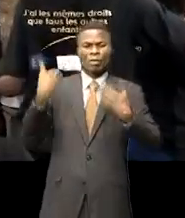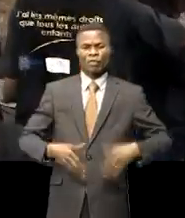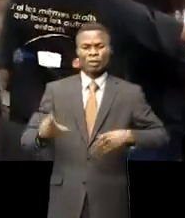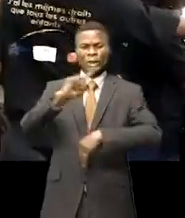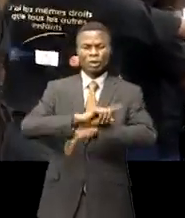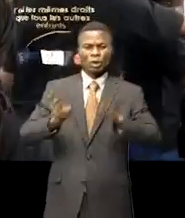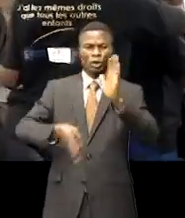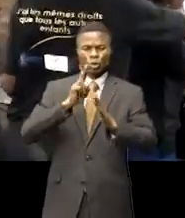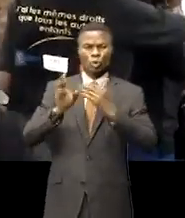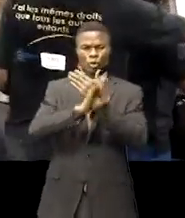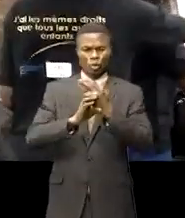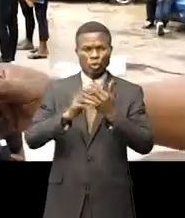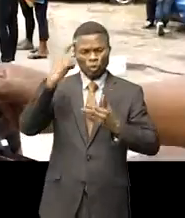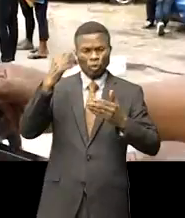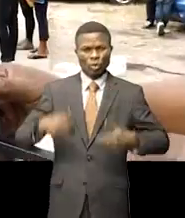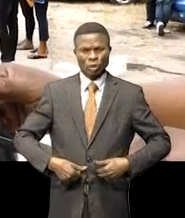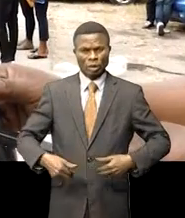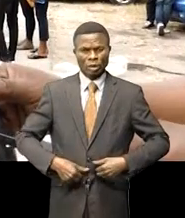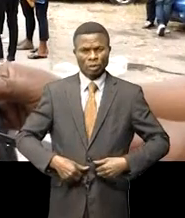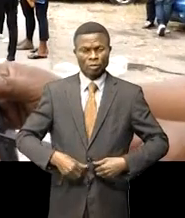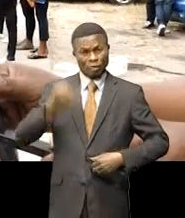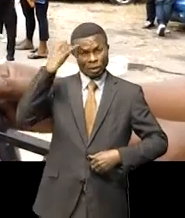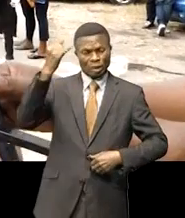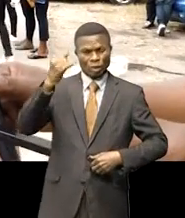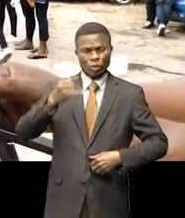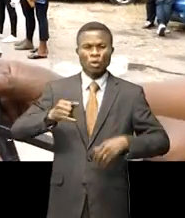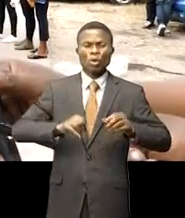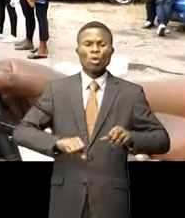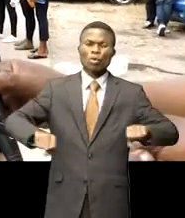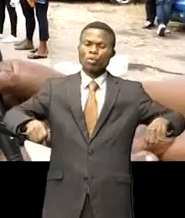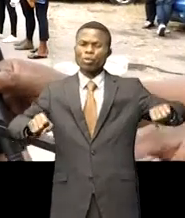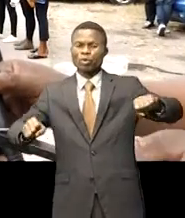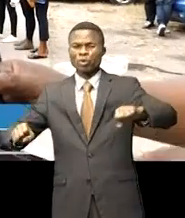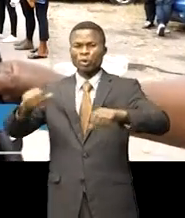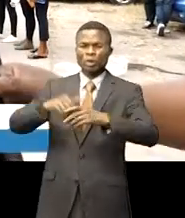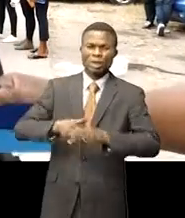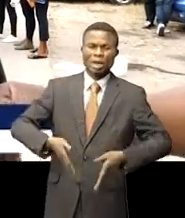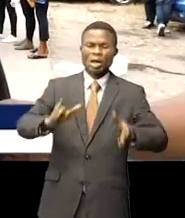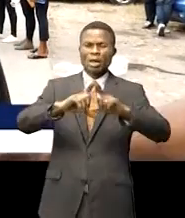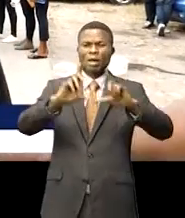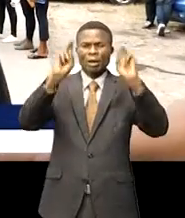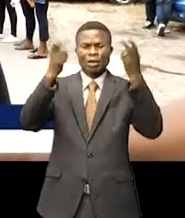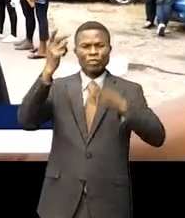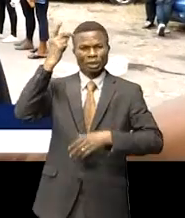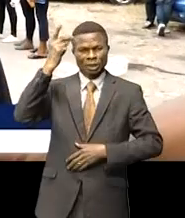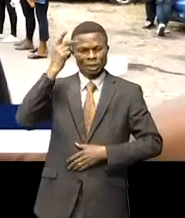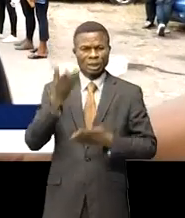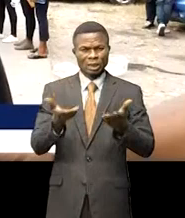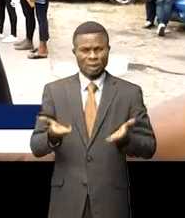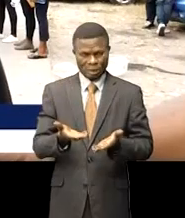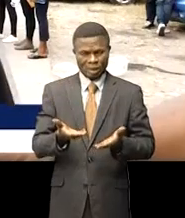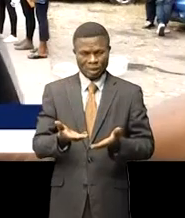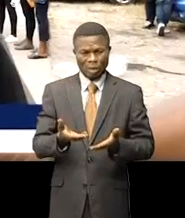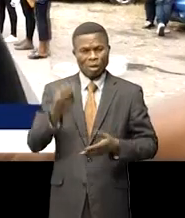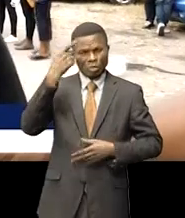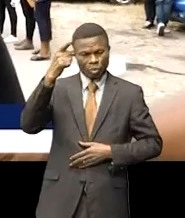août dédiée à la jeunesse. Le contenu de cette caravane motorisée dans les grandes artères de la ville de Kinshasa, c'est